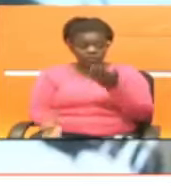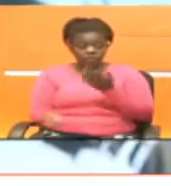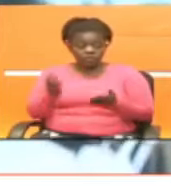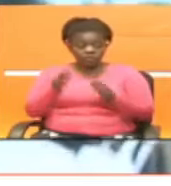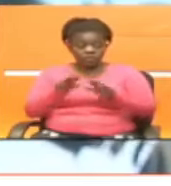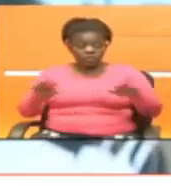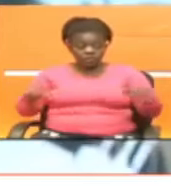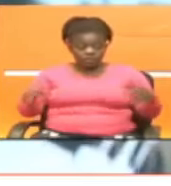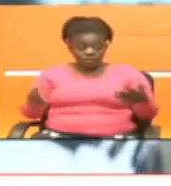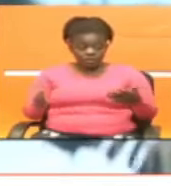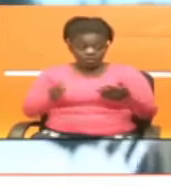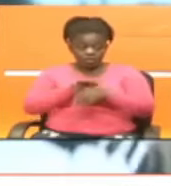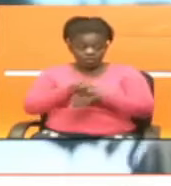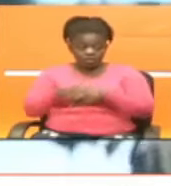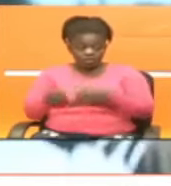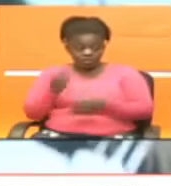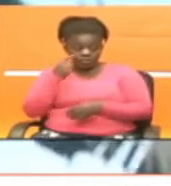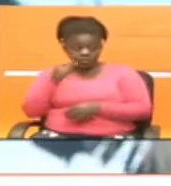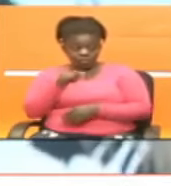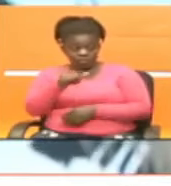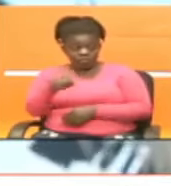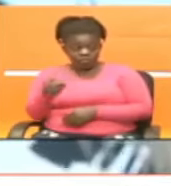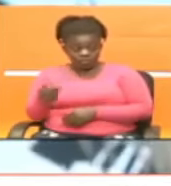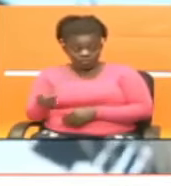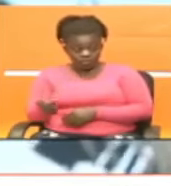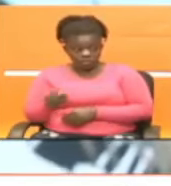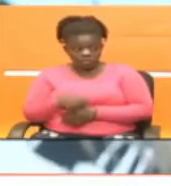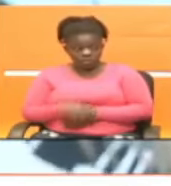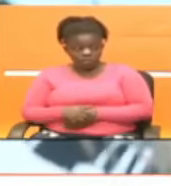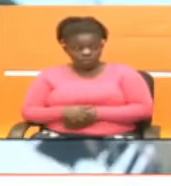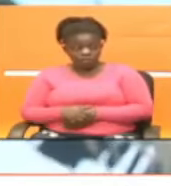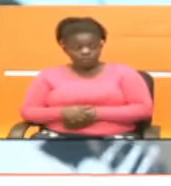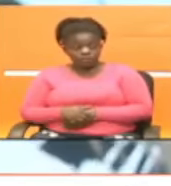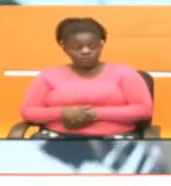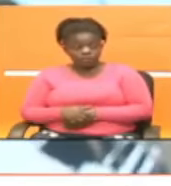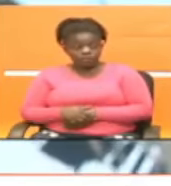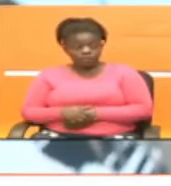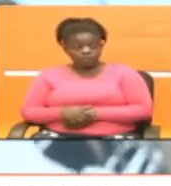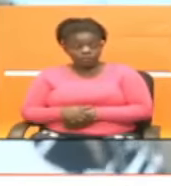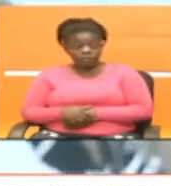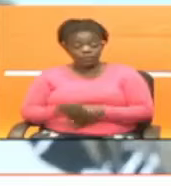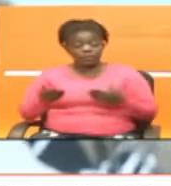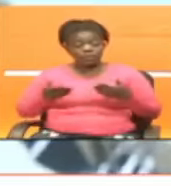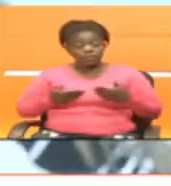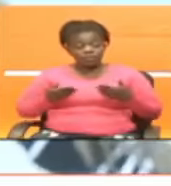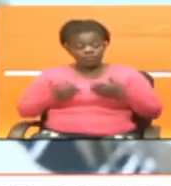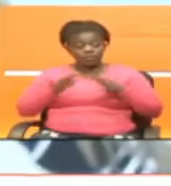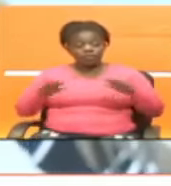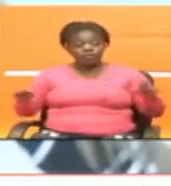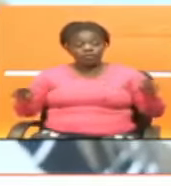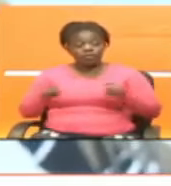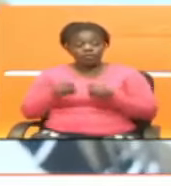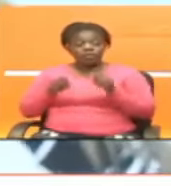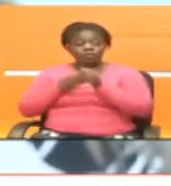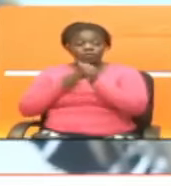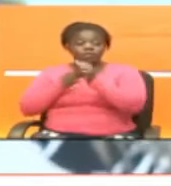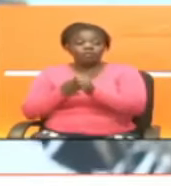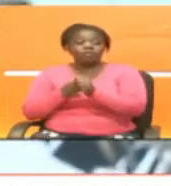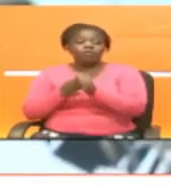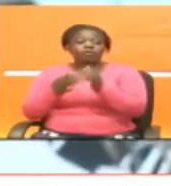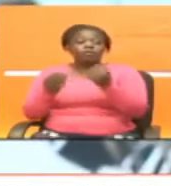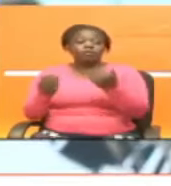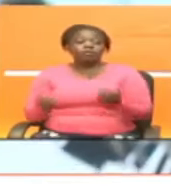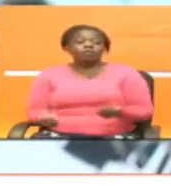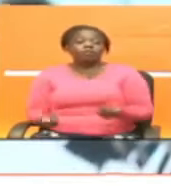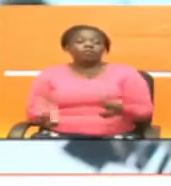bwe yalitema n'asanga yo ate baana abalala obaddeyo bali nannyini kibanja n'oyo omukulembeze era